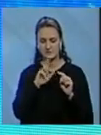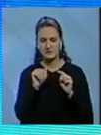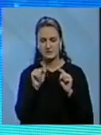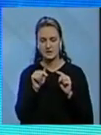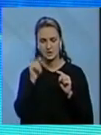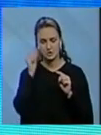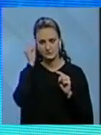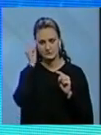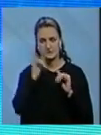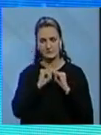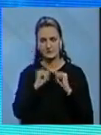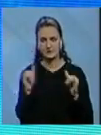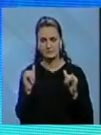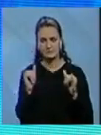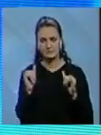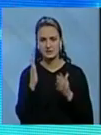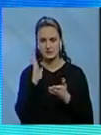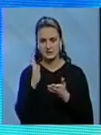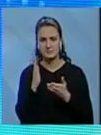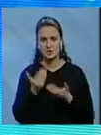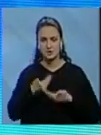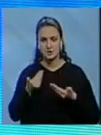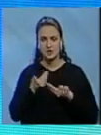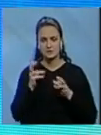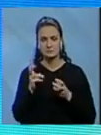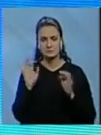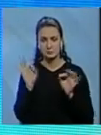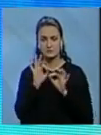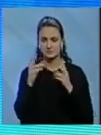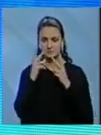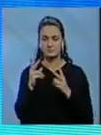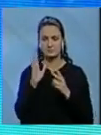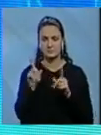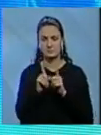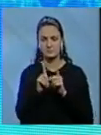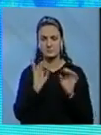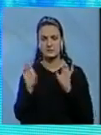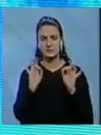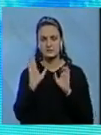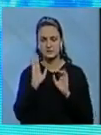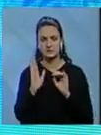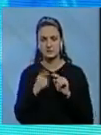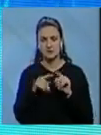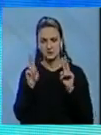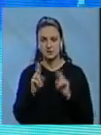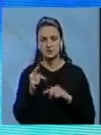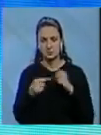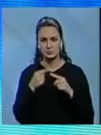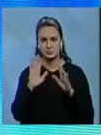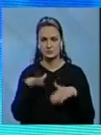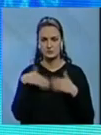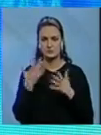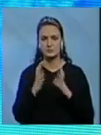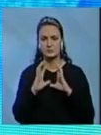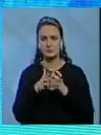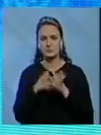ანალიტიკური აზროვნების განვითარებას. გვექნება ცოცხალი მუსიკა და ასევე გამართება კლიპის პრეზენტაცია და ტრადიციულად შემოგთავაზებ